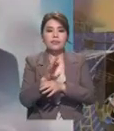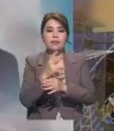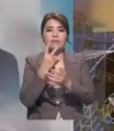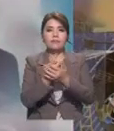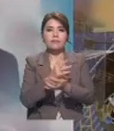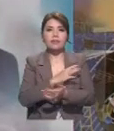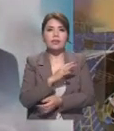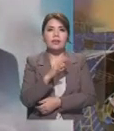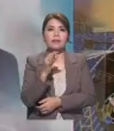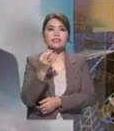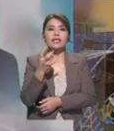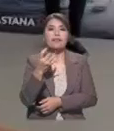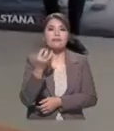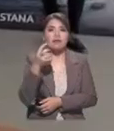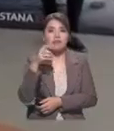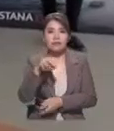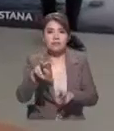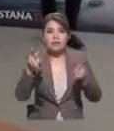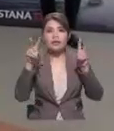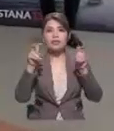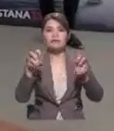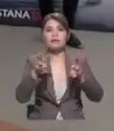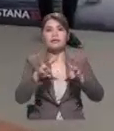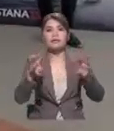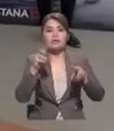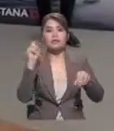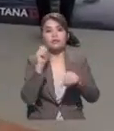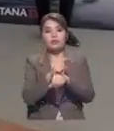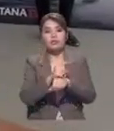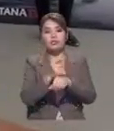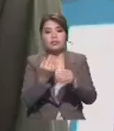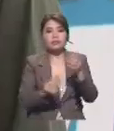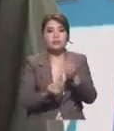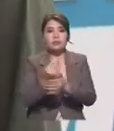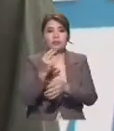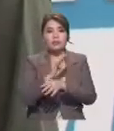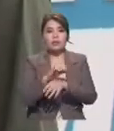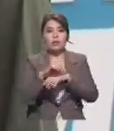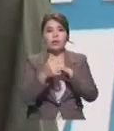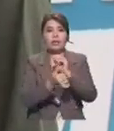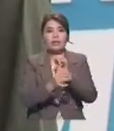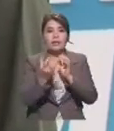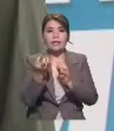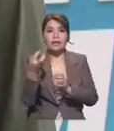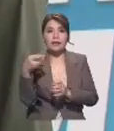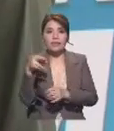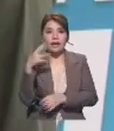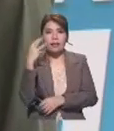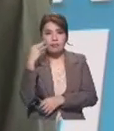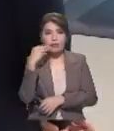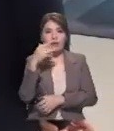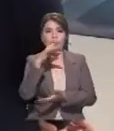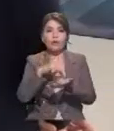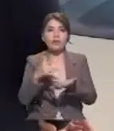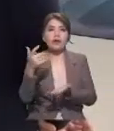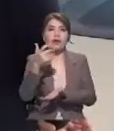волнам» деп аталатын туынды Мәдениет және ақпарат министрлігінің тапсырысымен жарыққа шығады. 16 бөлімнен тұратын хикая Алматы, Ақтау қалалары мен